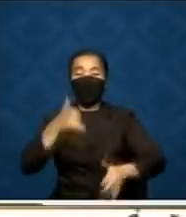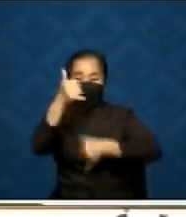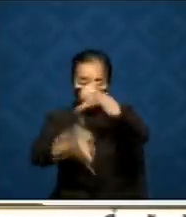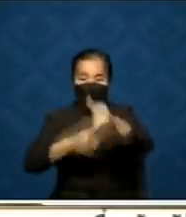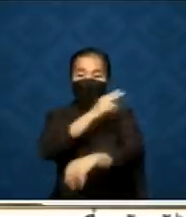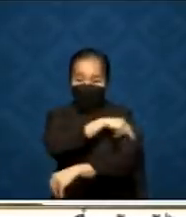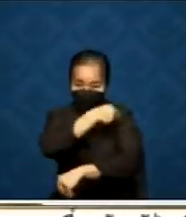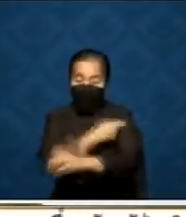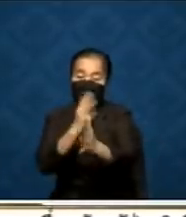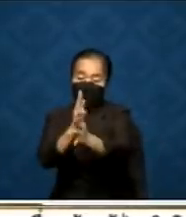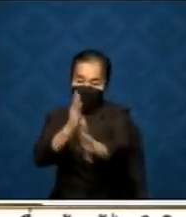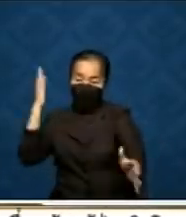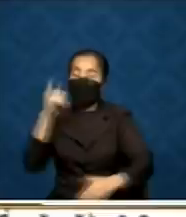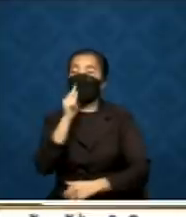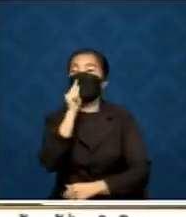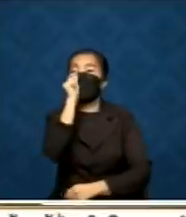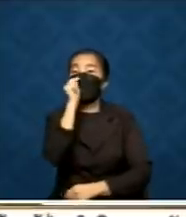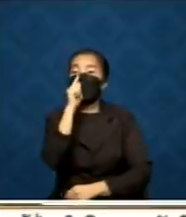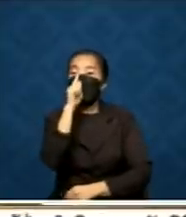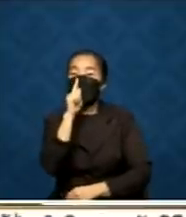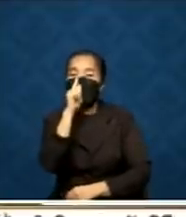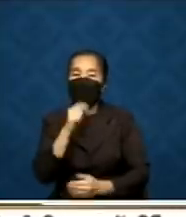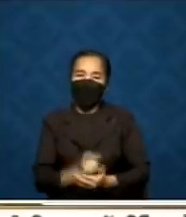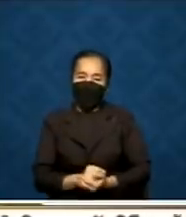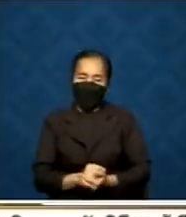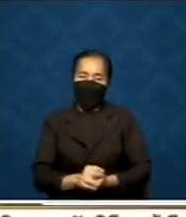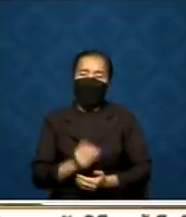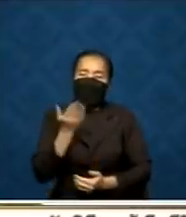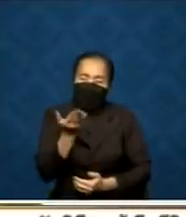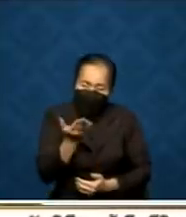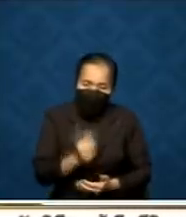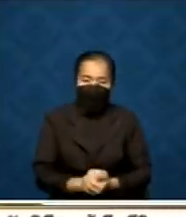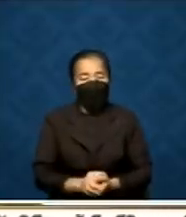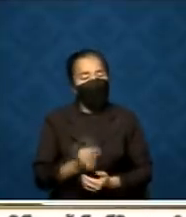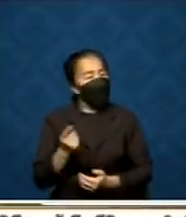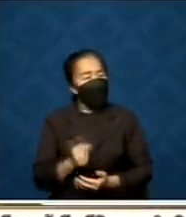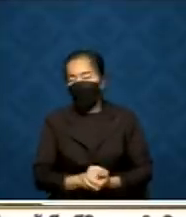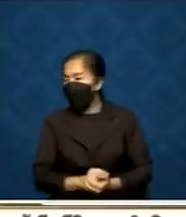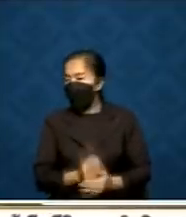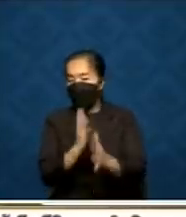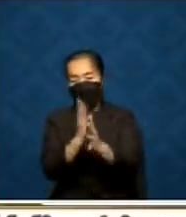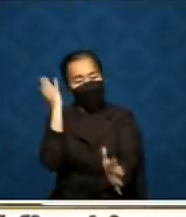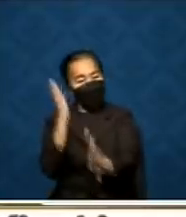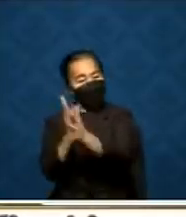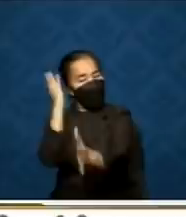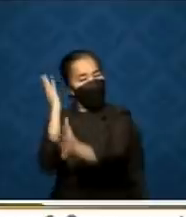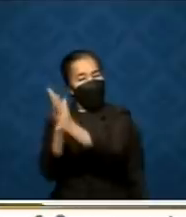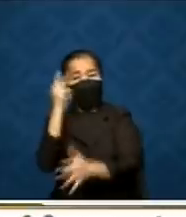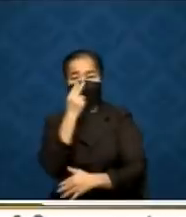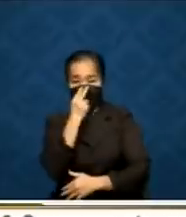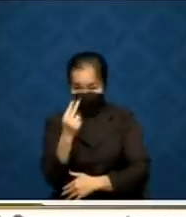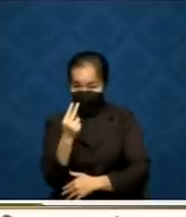ก็ตอนนั้นรอตรวจโหท่านจะเห็นภาพรอตรวจดีครับก็เห็นภาพรอยตรวจ